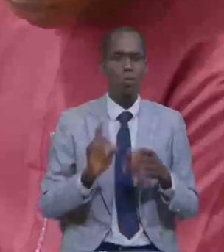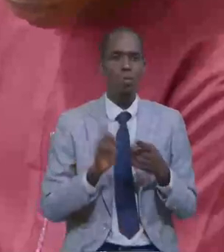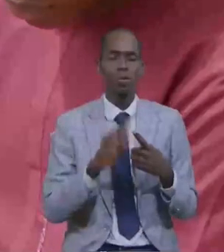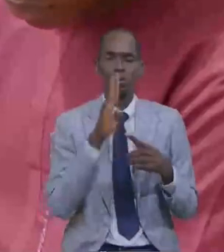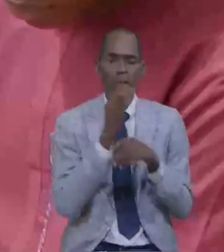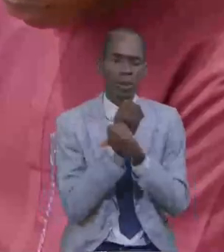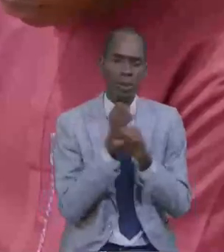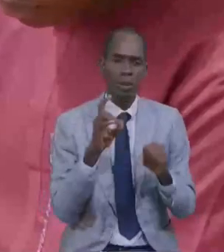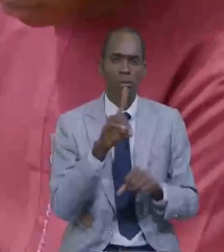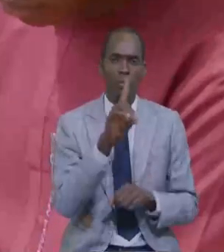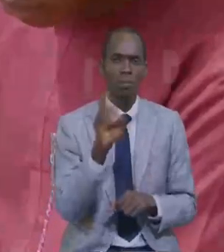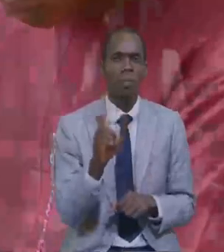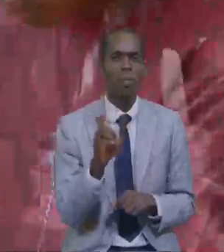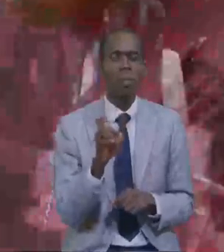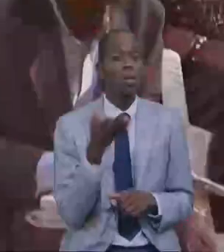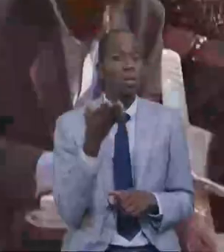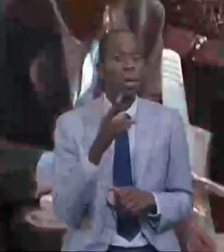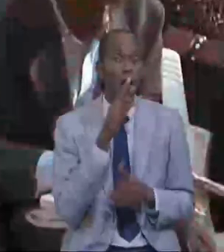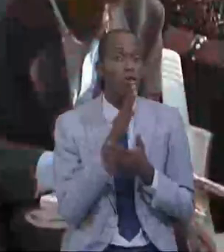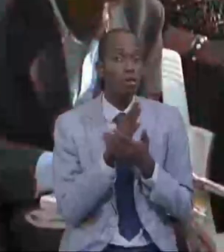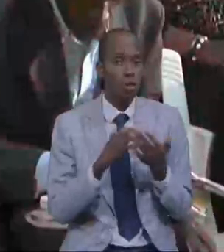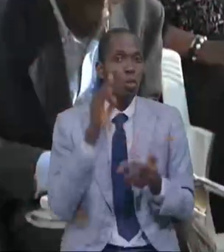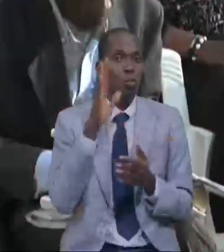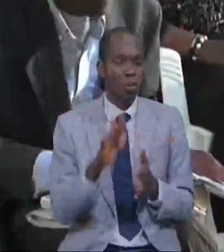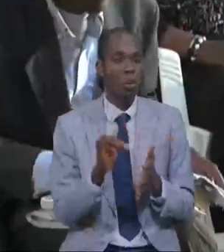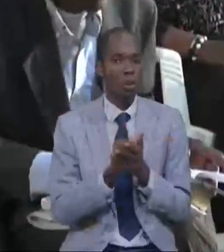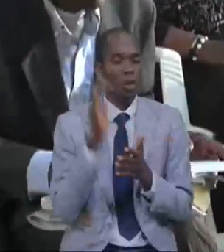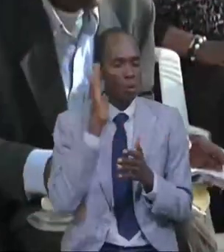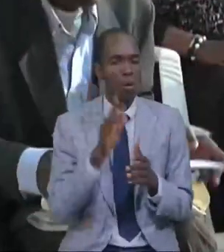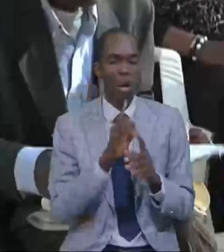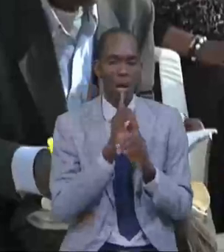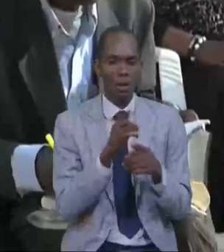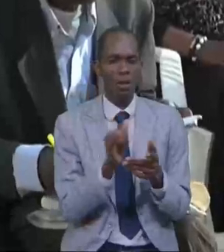fais rien. Accepte seulement. Tu ne fais rien.